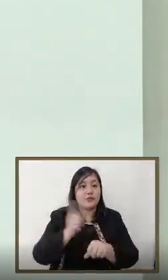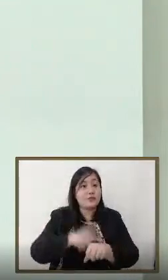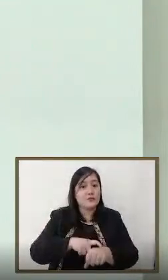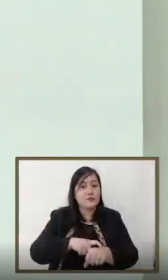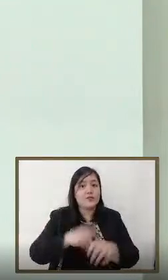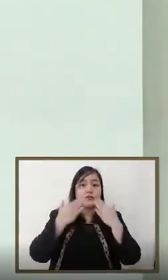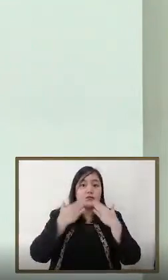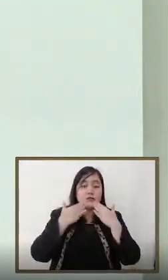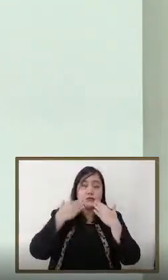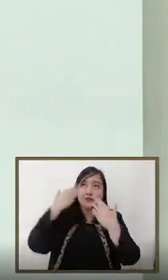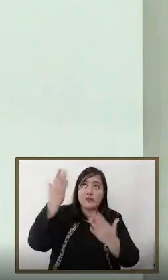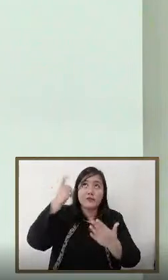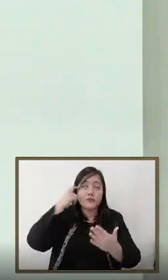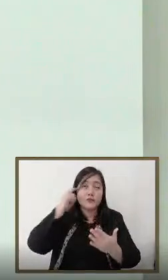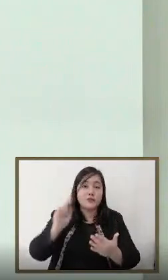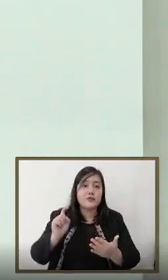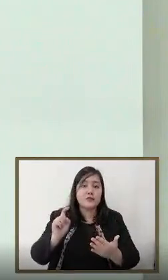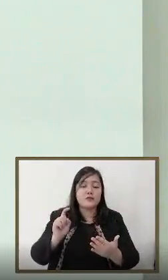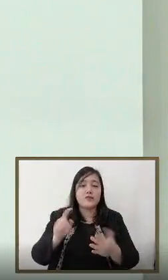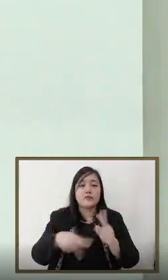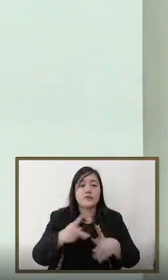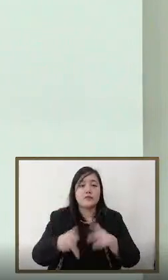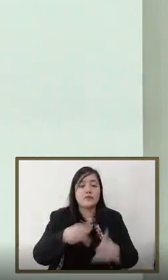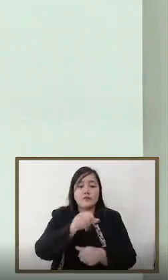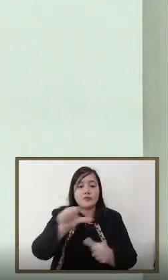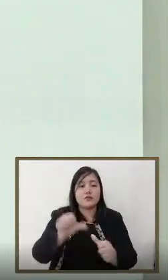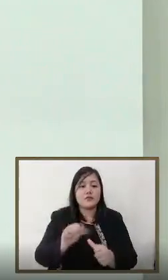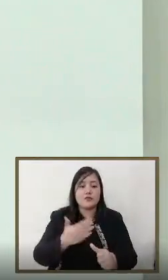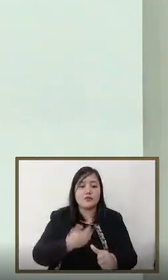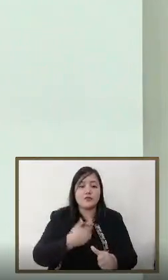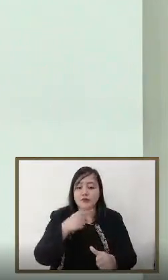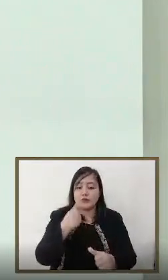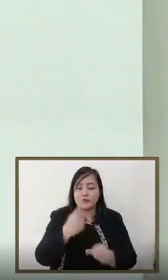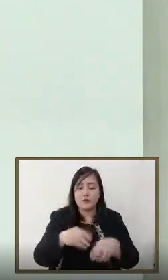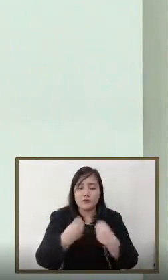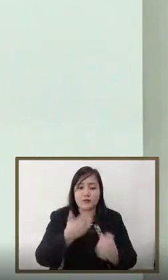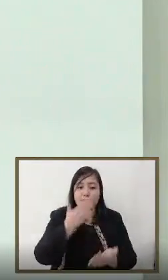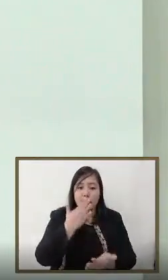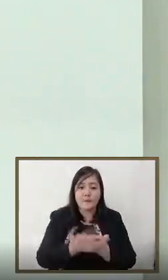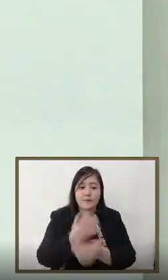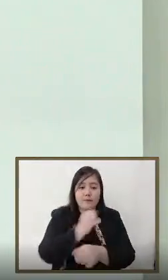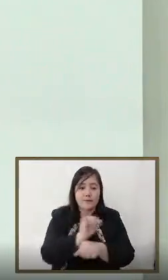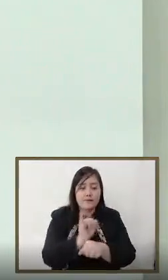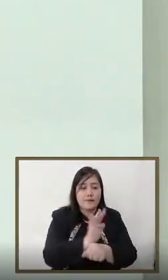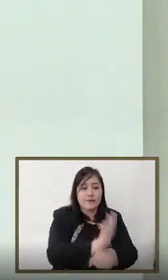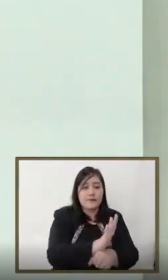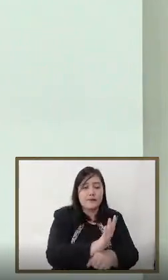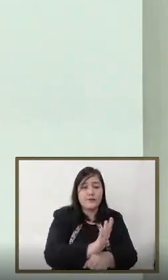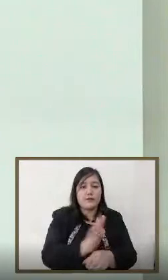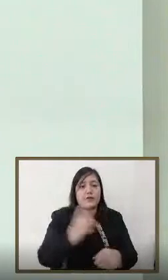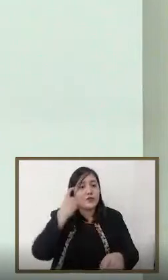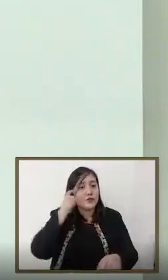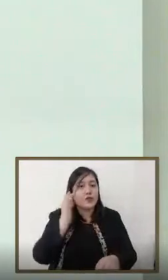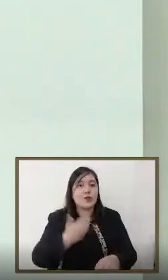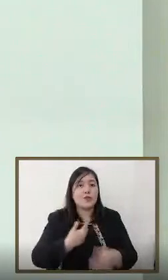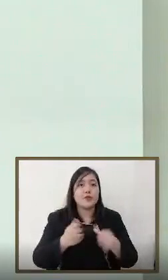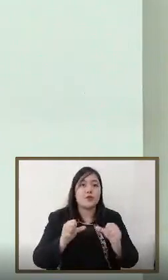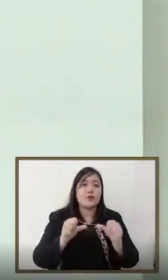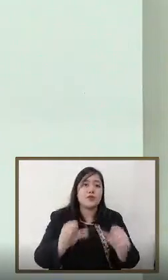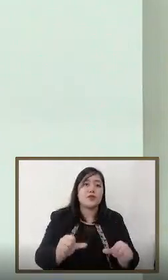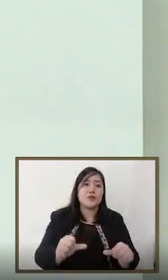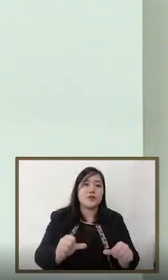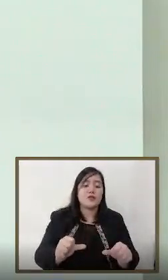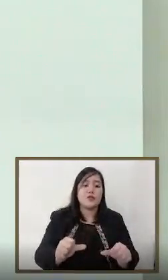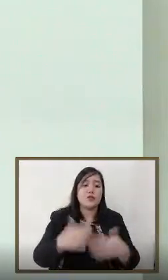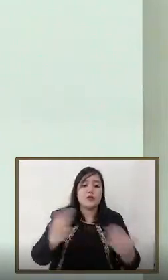na nakapaligid sa akin, na nagbibigay sa akin ng magandang influence para patuloy din po ako maging encouragement din po sa